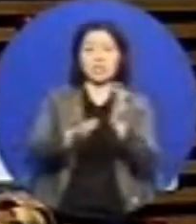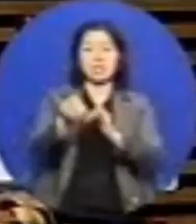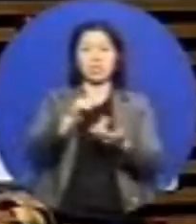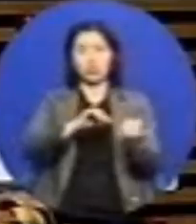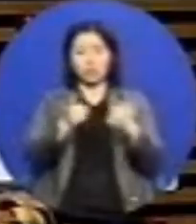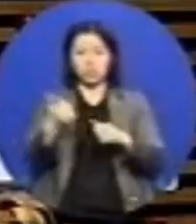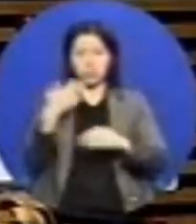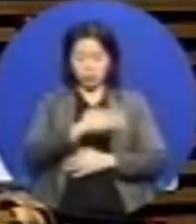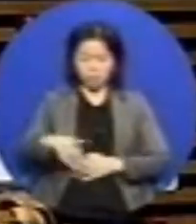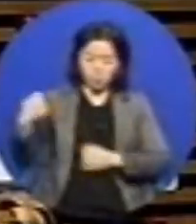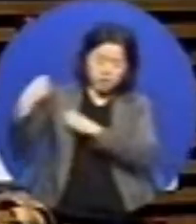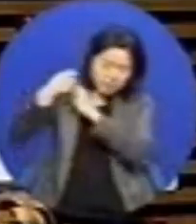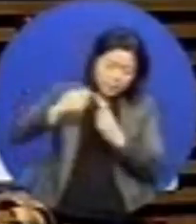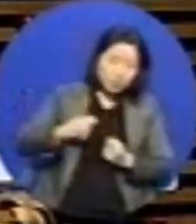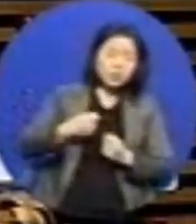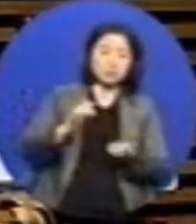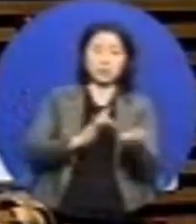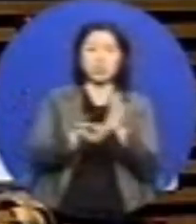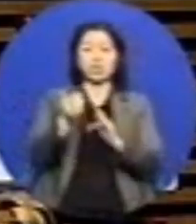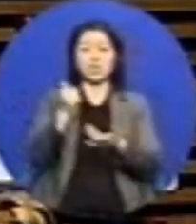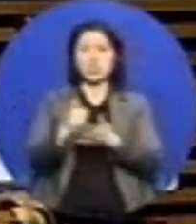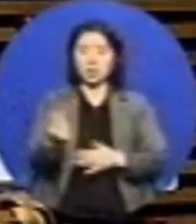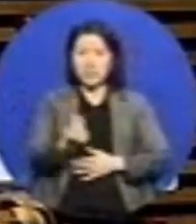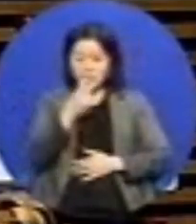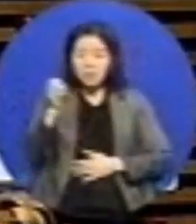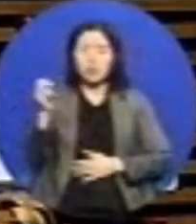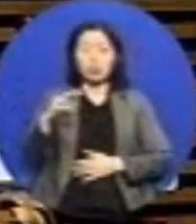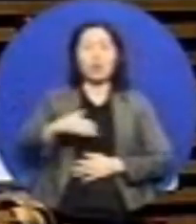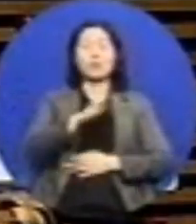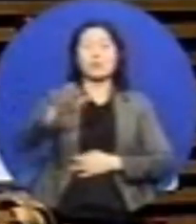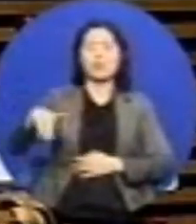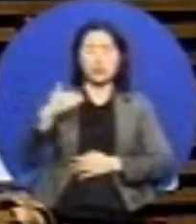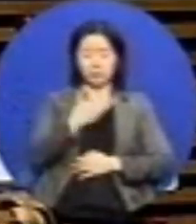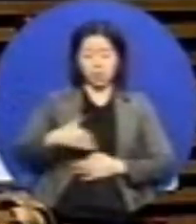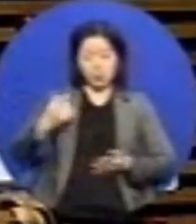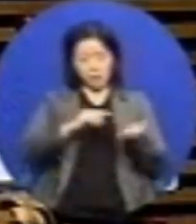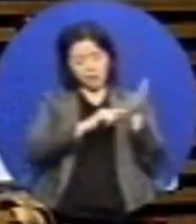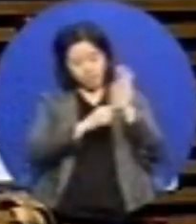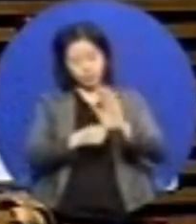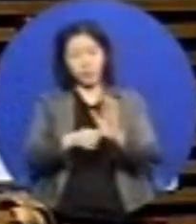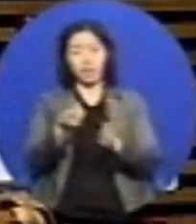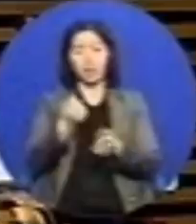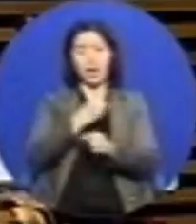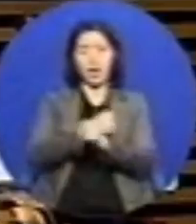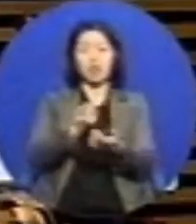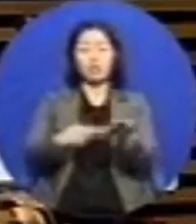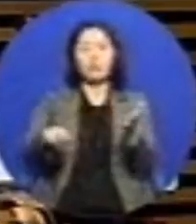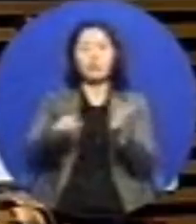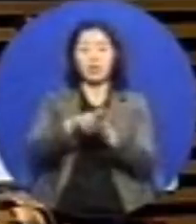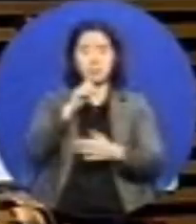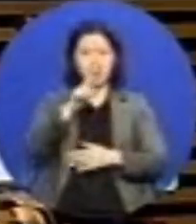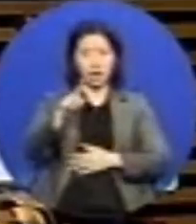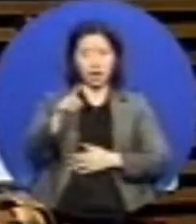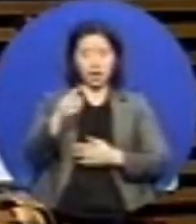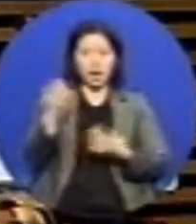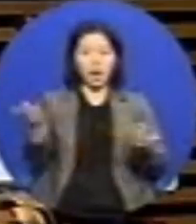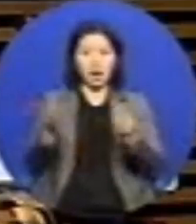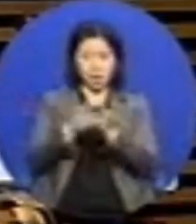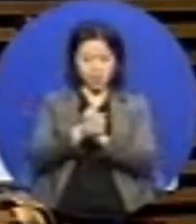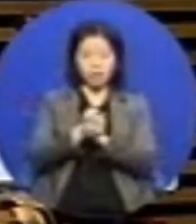짊어진 음은 예수의 생명이 또한 우리 몸에 나타나게 하려 함이라 아멘